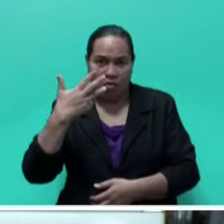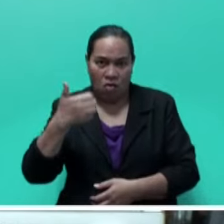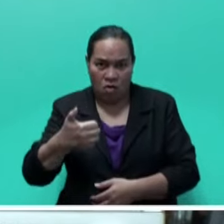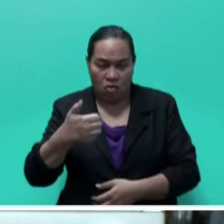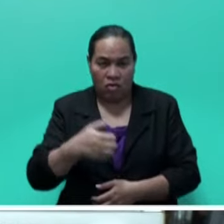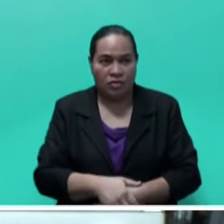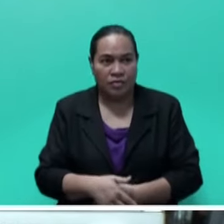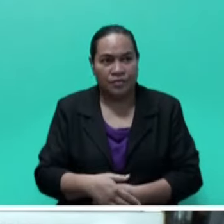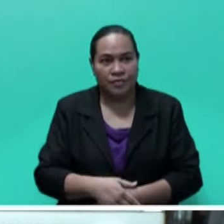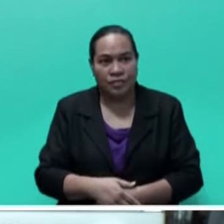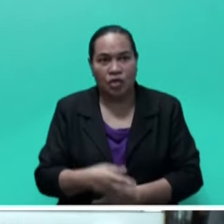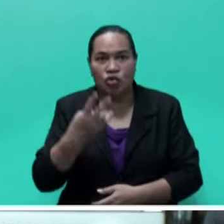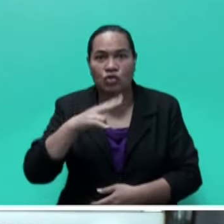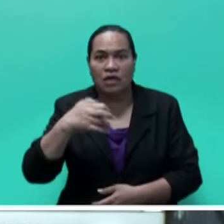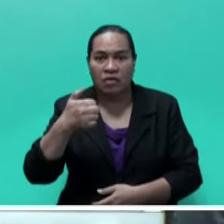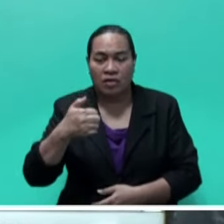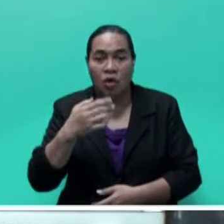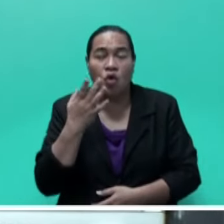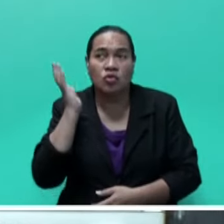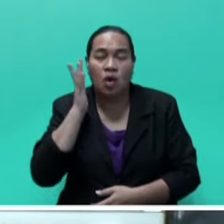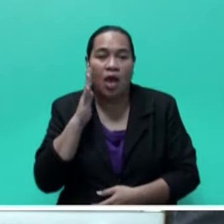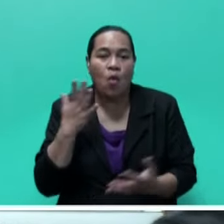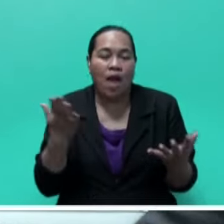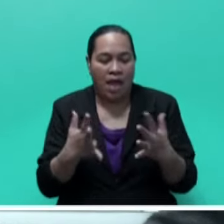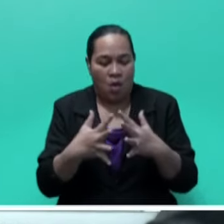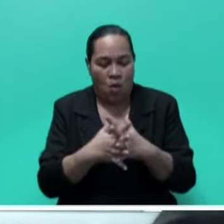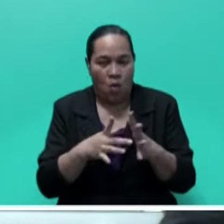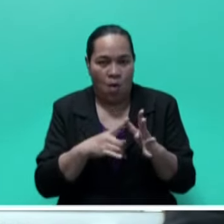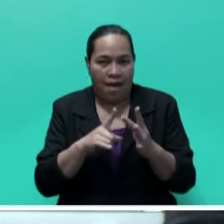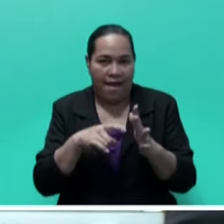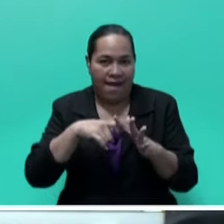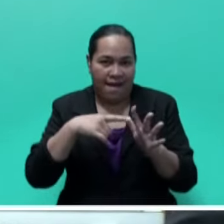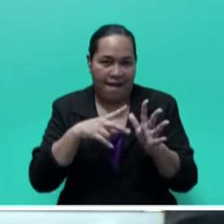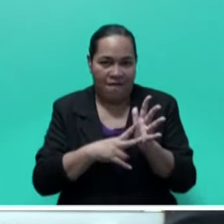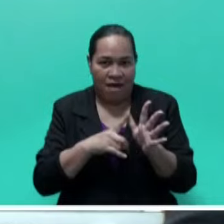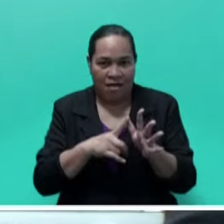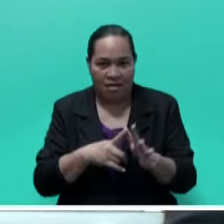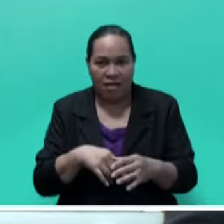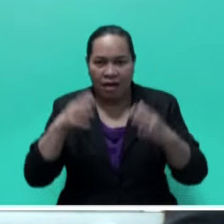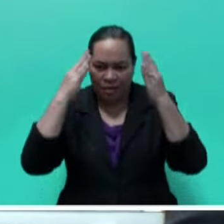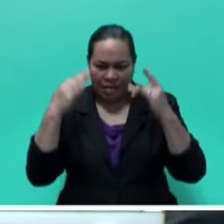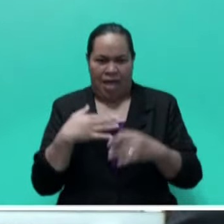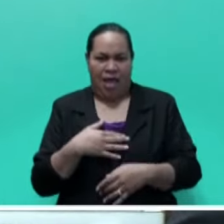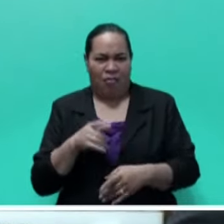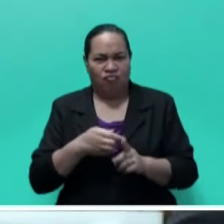Wewaka sana mosi turamisa. Wekawa. Wekawa. Aku cikenda tu na runa vono